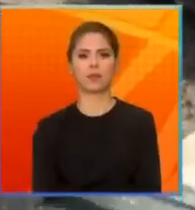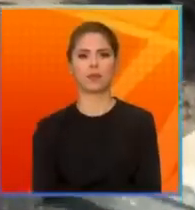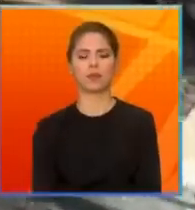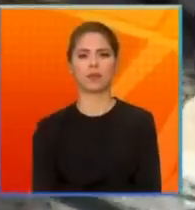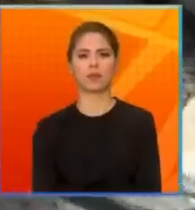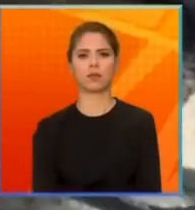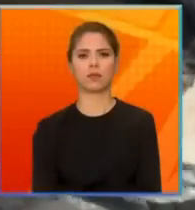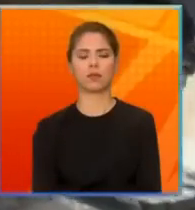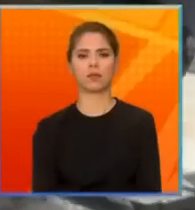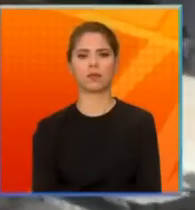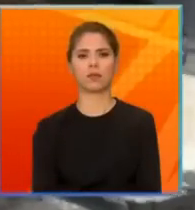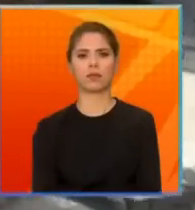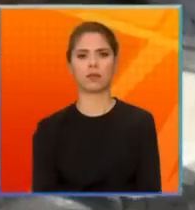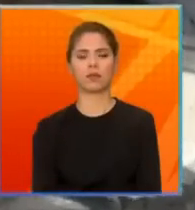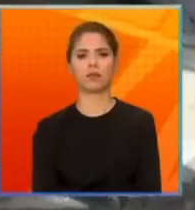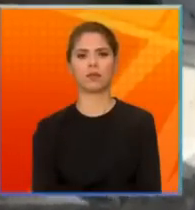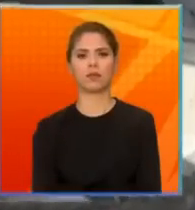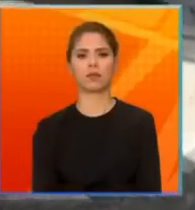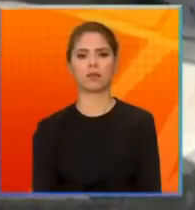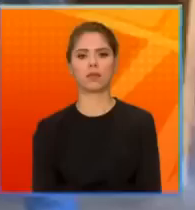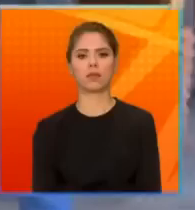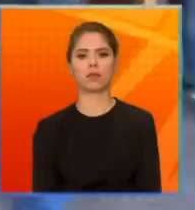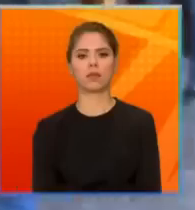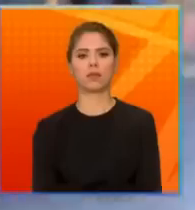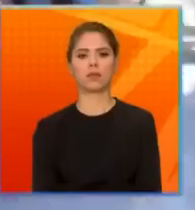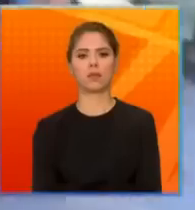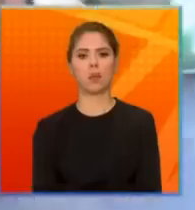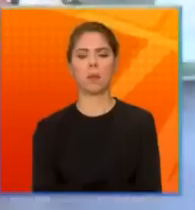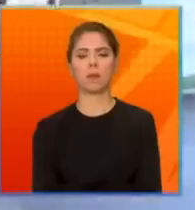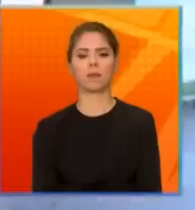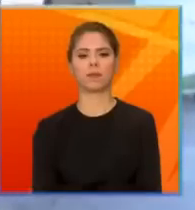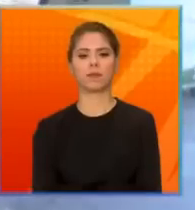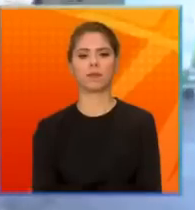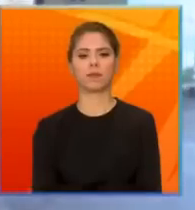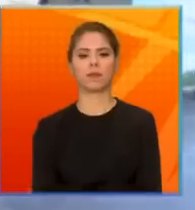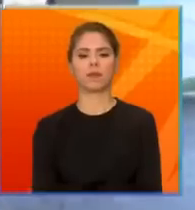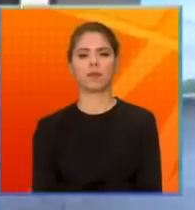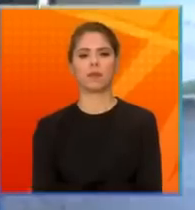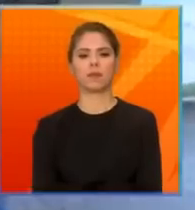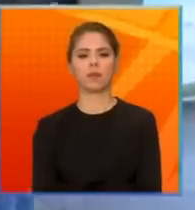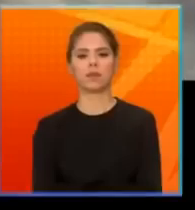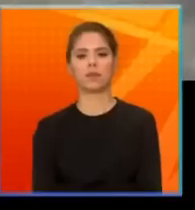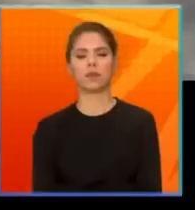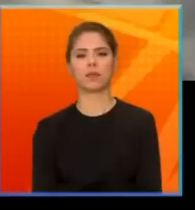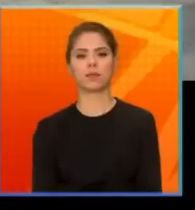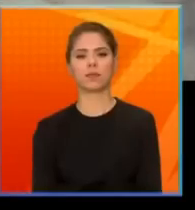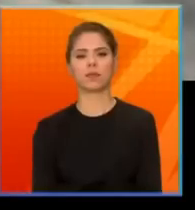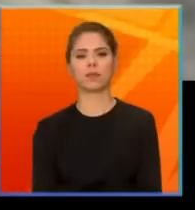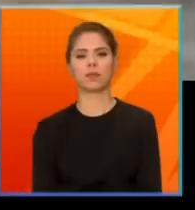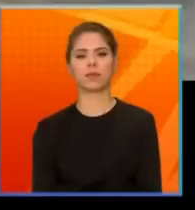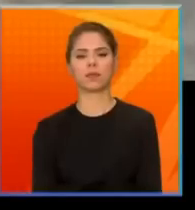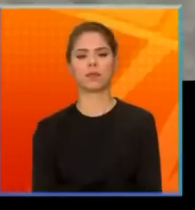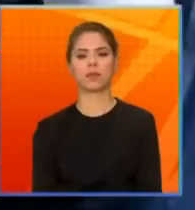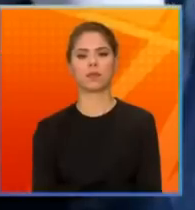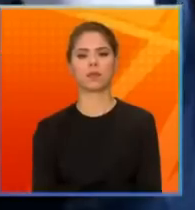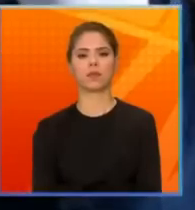mi? Haberim var. Tamam, kahvaltın bitince eve gider misin? Yaş kaç abi? Yaş 65, yapacağım. Yaş 70. 19 yaşında. Yata yata